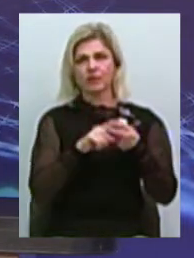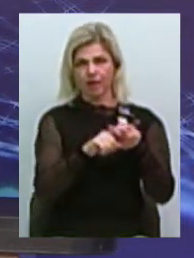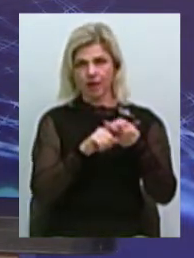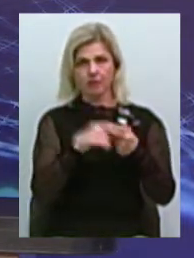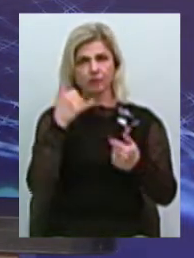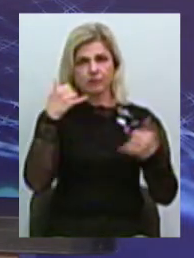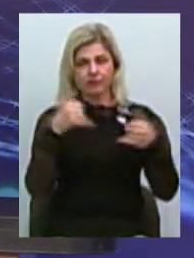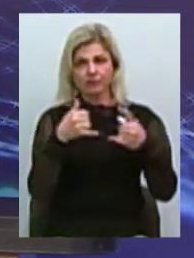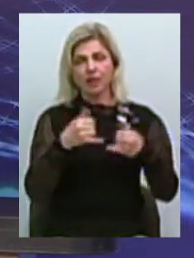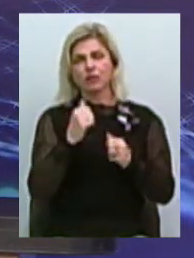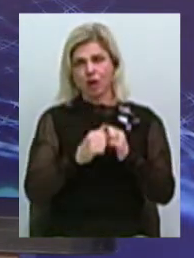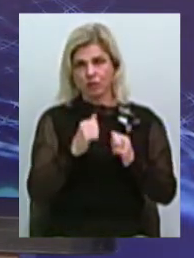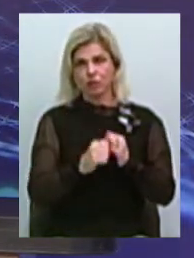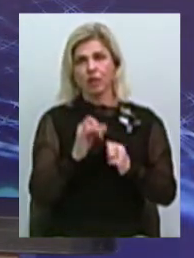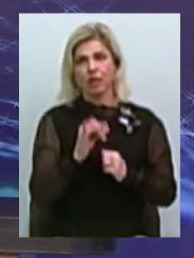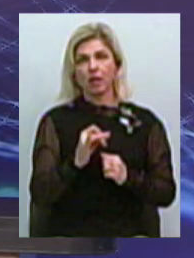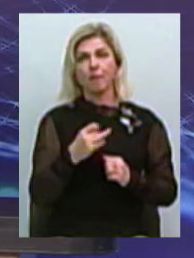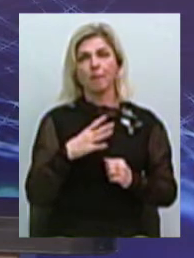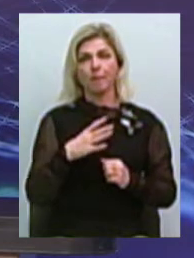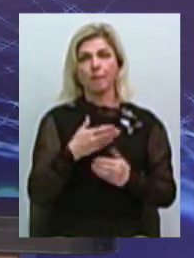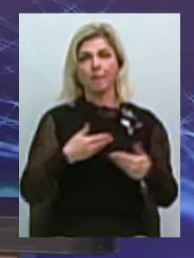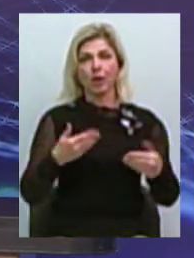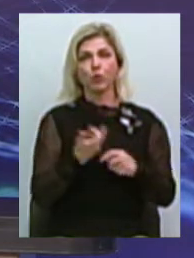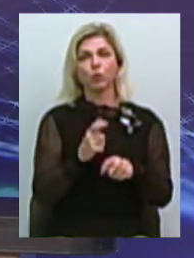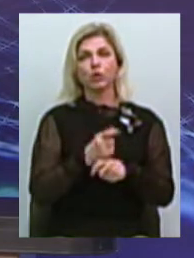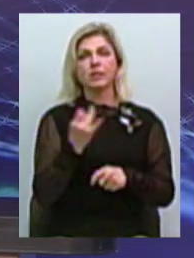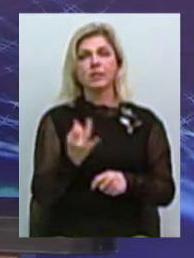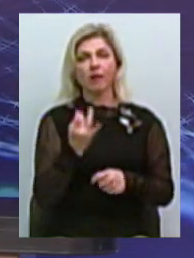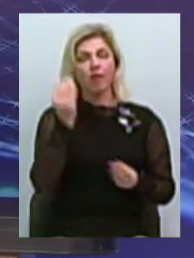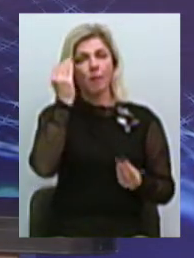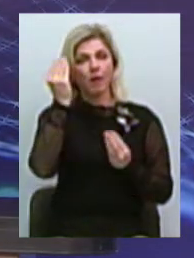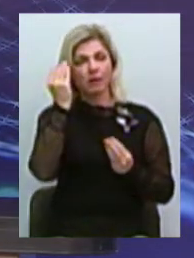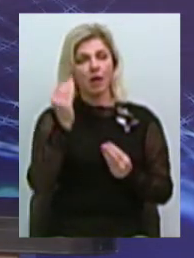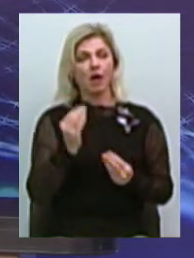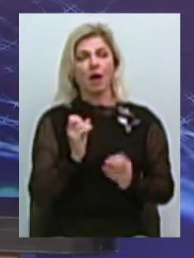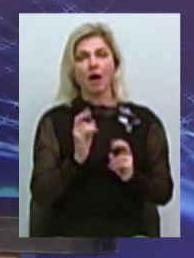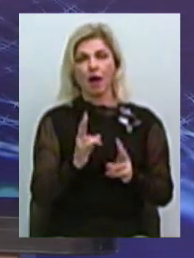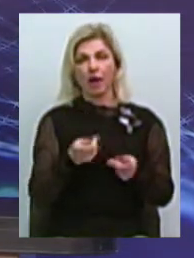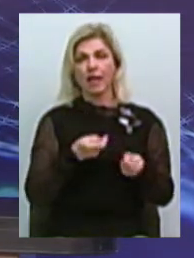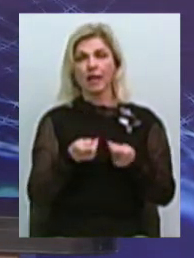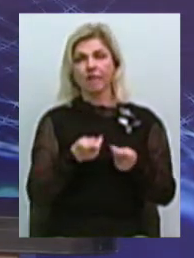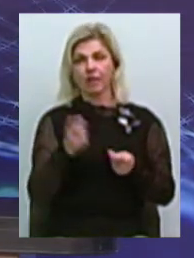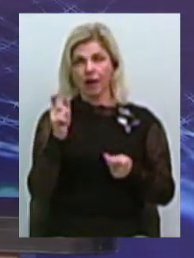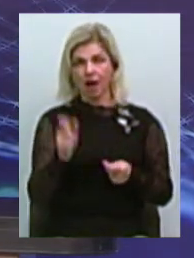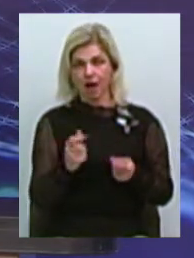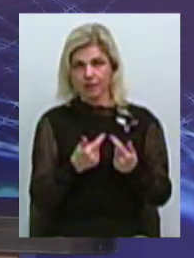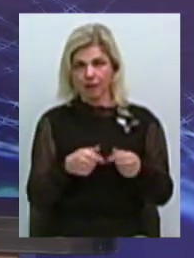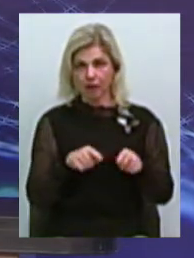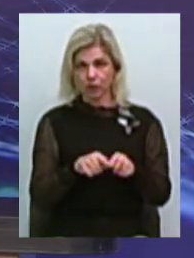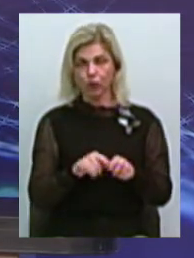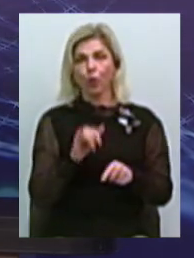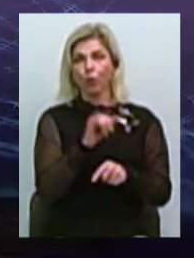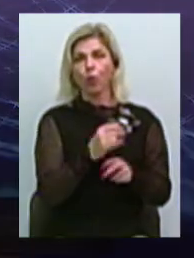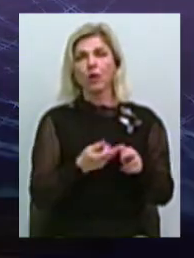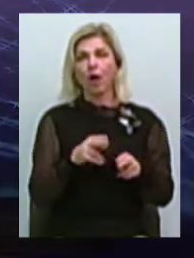підтримує, відповідно. А ми в свій час, нас дуже цікавило бачення керівника закладу, у якої